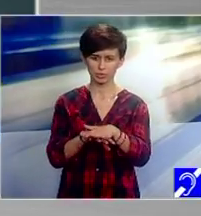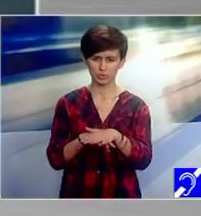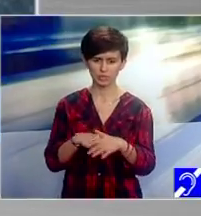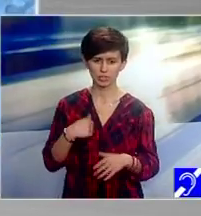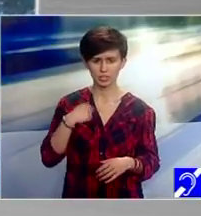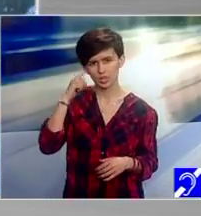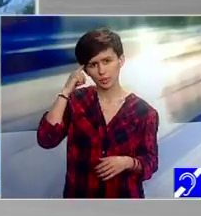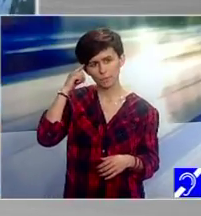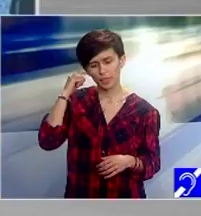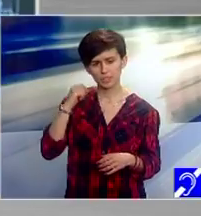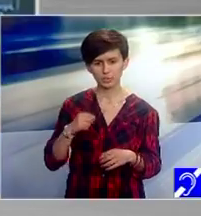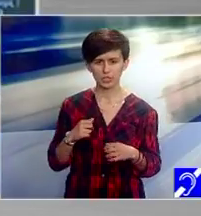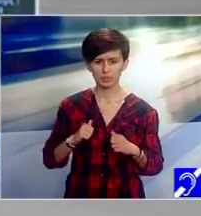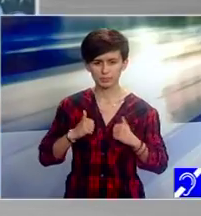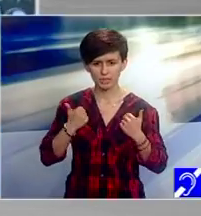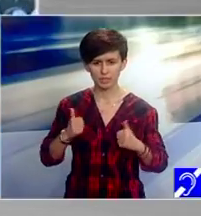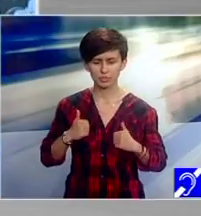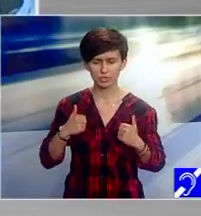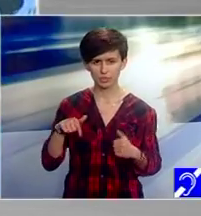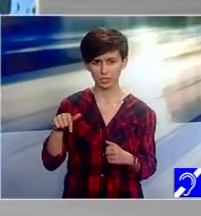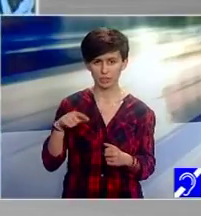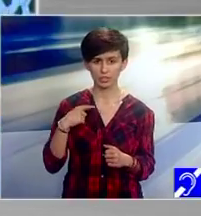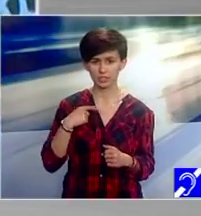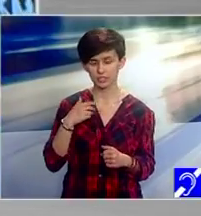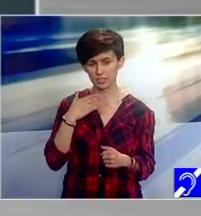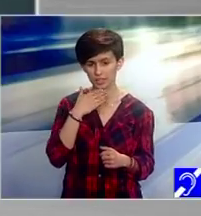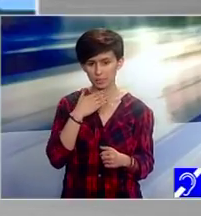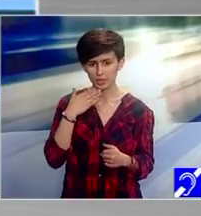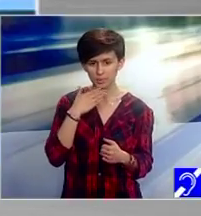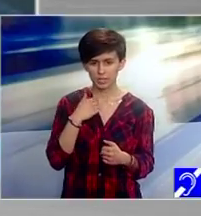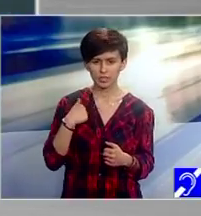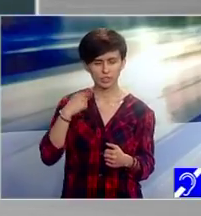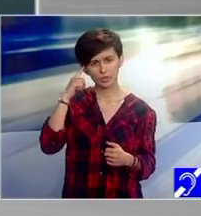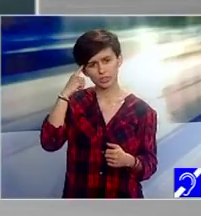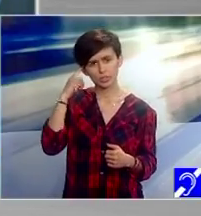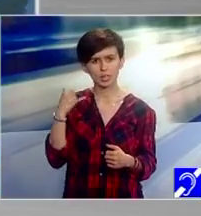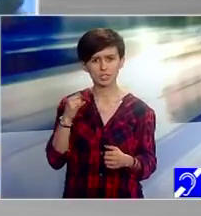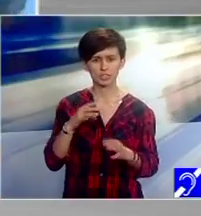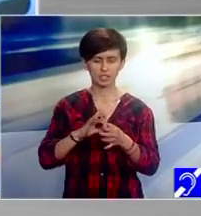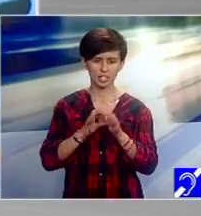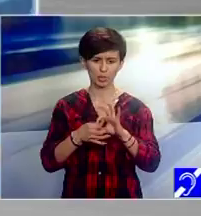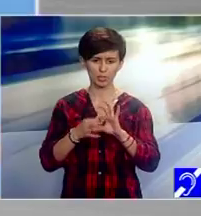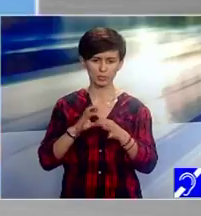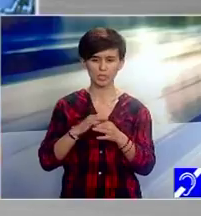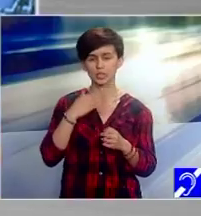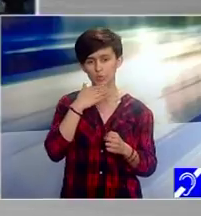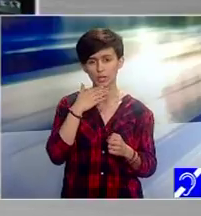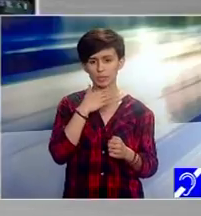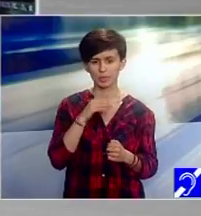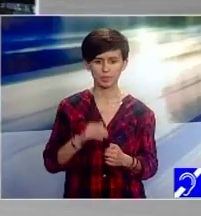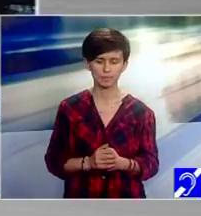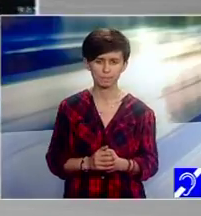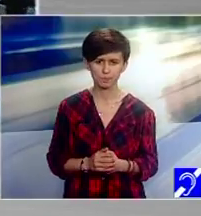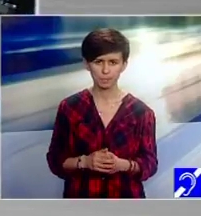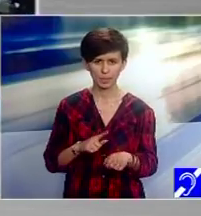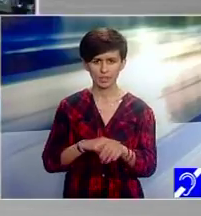rămâne răsplătite. Tocmai v-ați întors de la niște concursuri școlare, de la niște olimpiade cu premii importante. Da, recent, în perioada